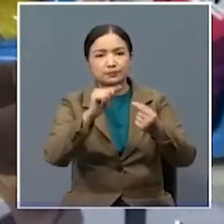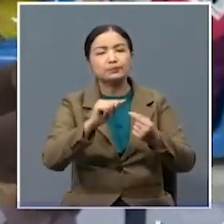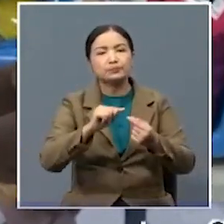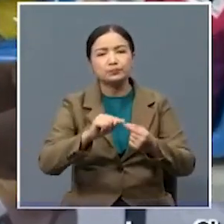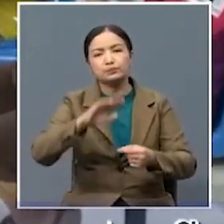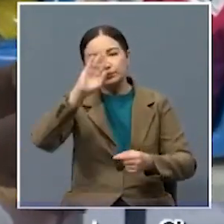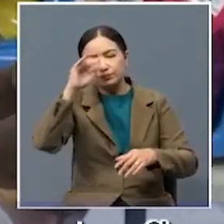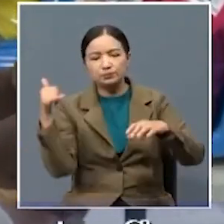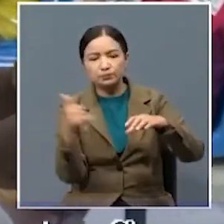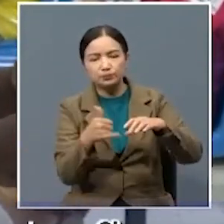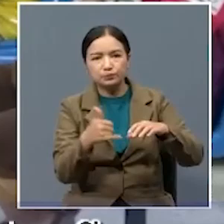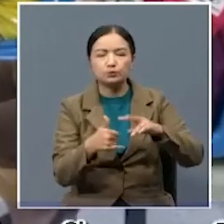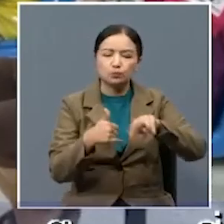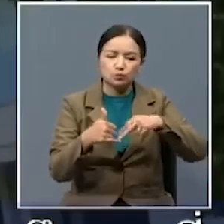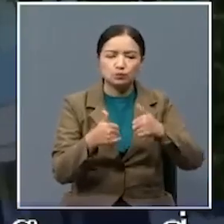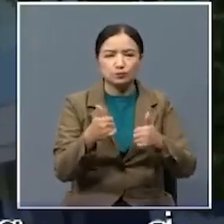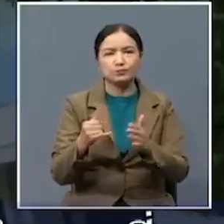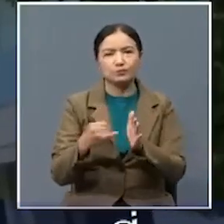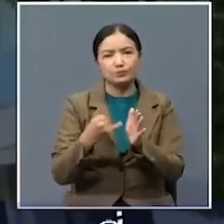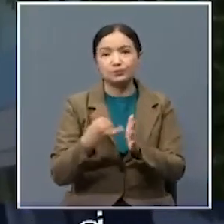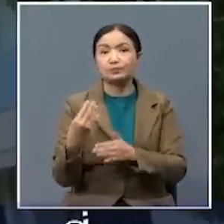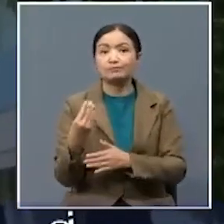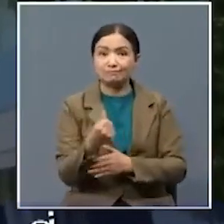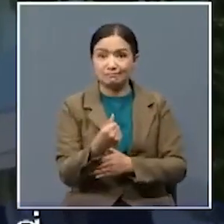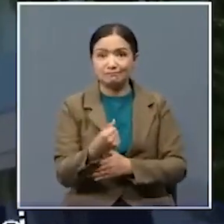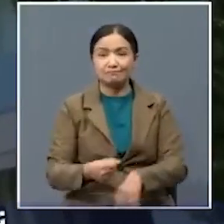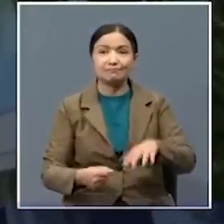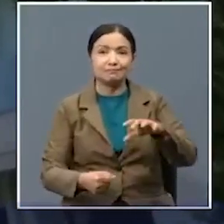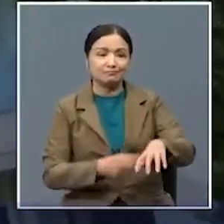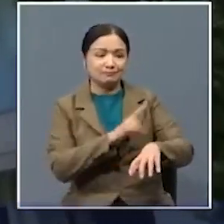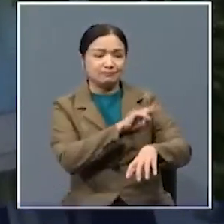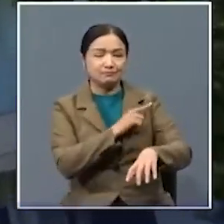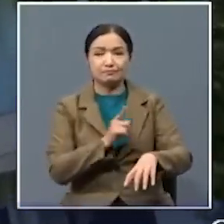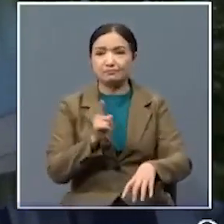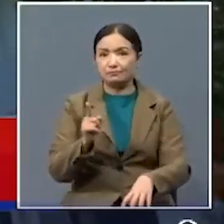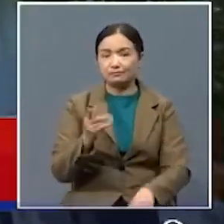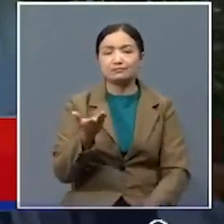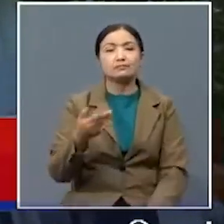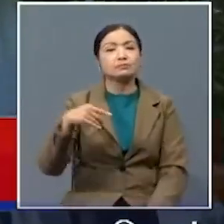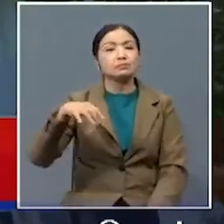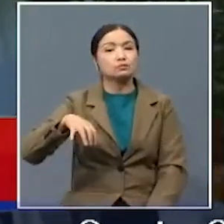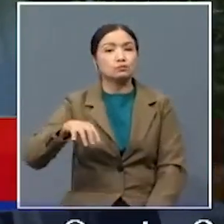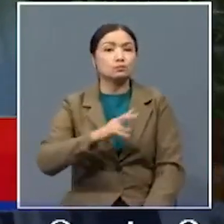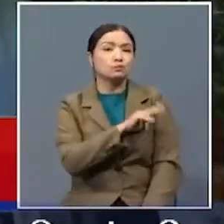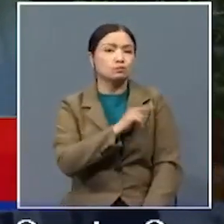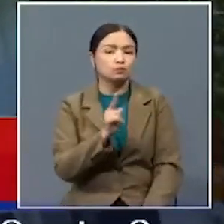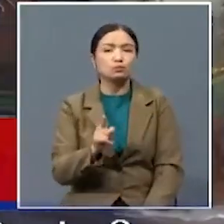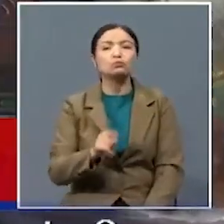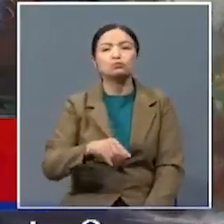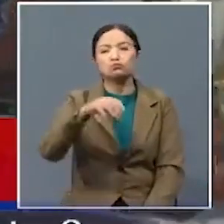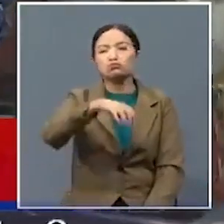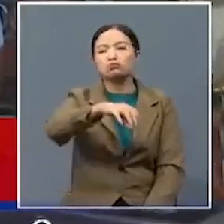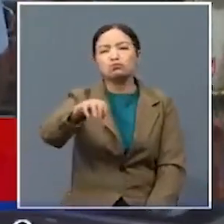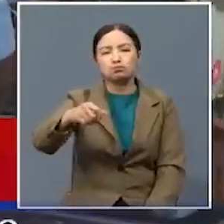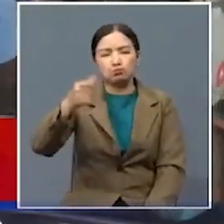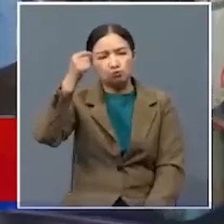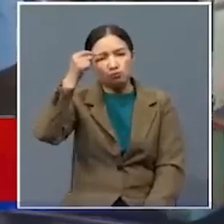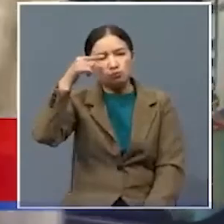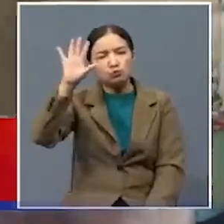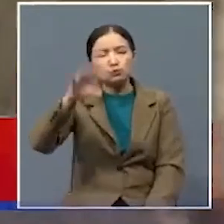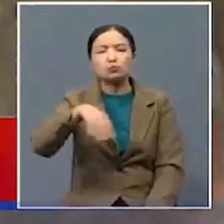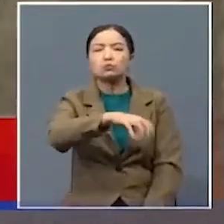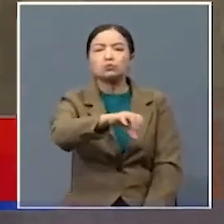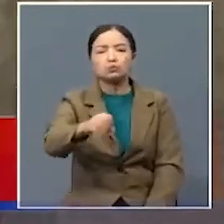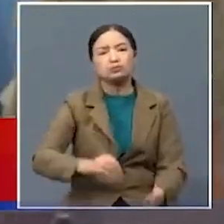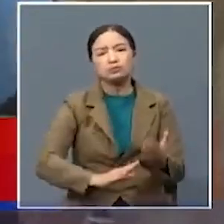ษาที่สะดวกและรวดเร็วมากยิ่งขึ้นค่ะ โรงพยาบาลสมเด็จพยุพราชเป็นโรงพยาบาลที่ตั้งอยู่ในท้องถิ่นทุรกันดารทั่วประเทศ